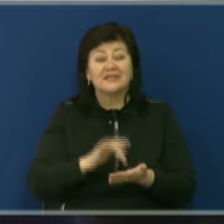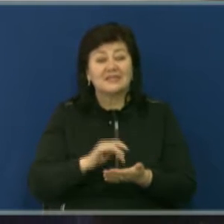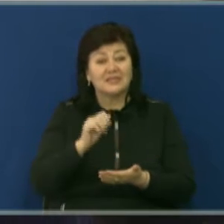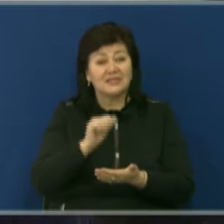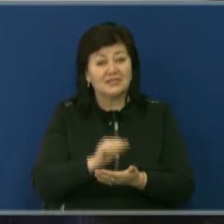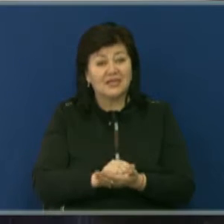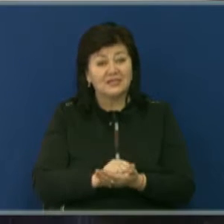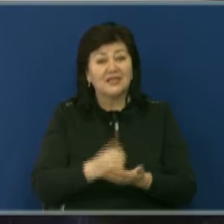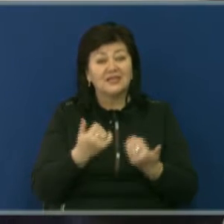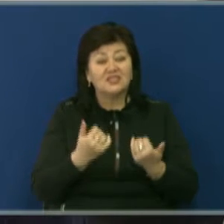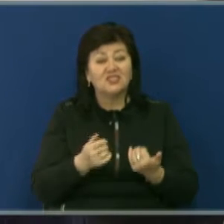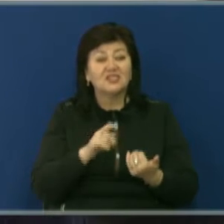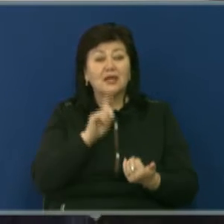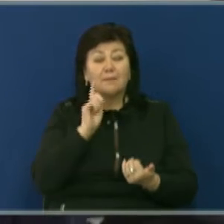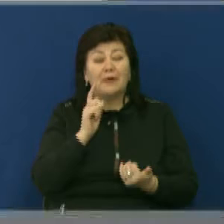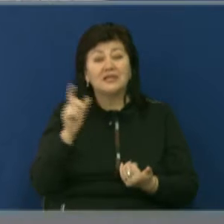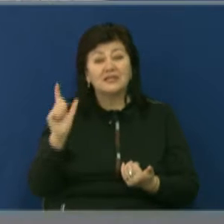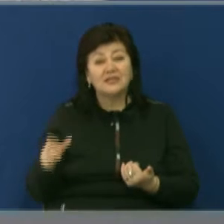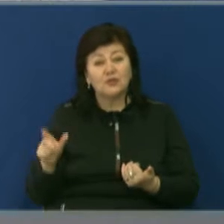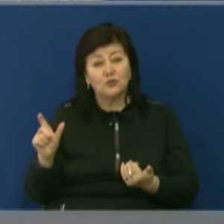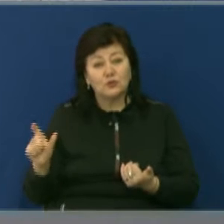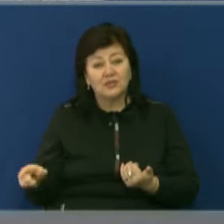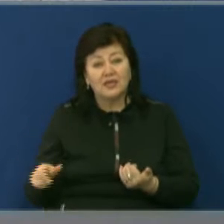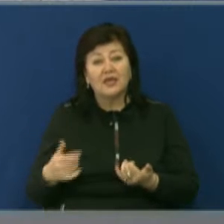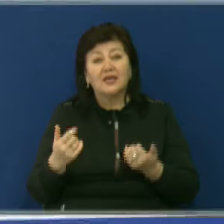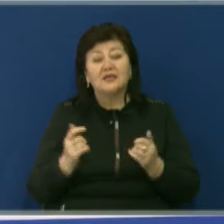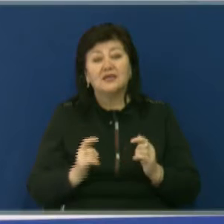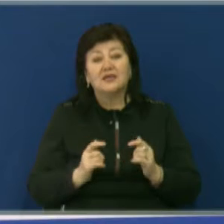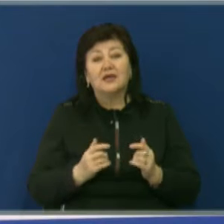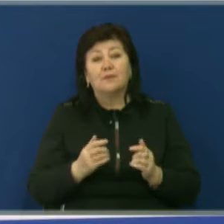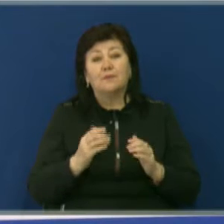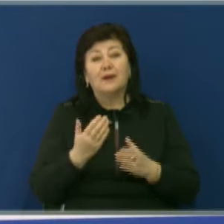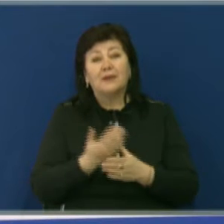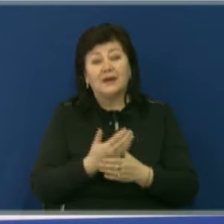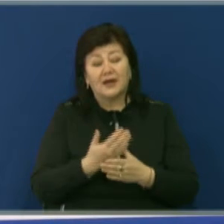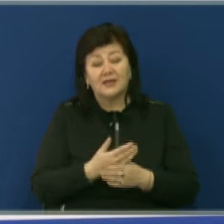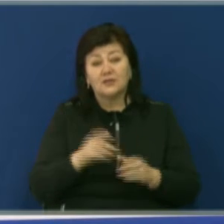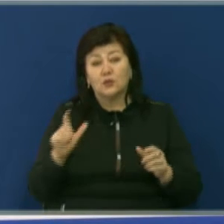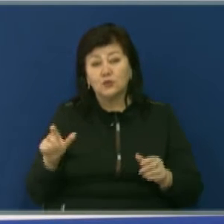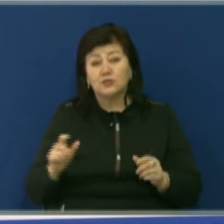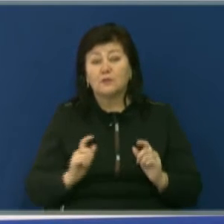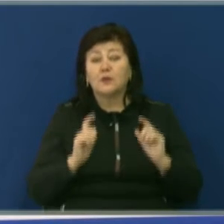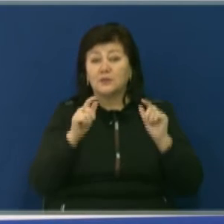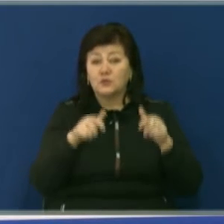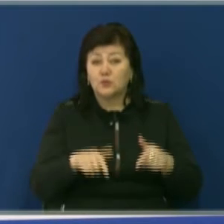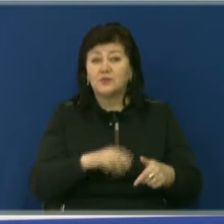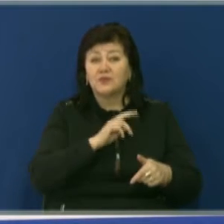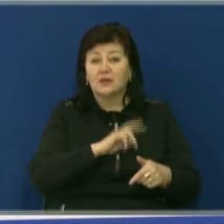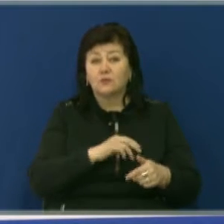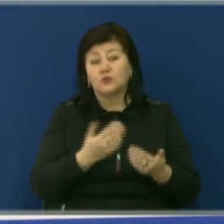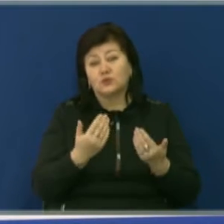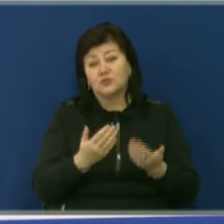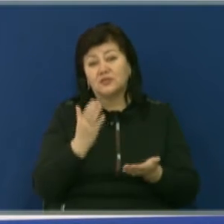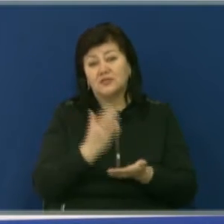жас мамандарды білім беру, денсаулық сақтау мекемелеріне жұмысқа орналастыруға дайын. Сондай-ақ коммуналдық саладағы кәсіпорындар мен